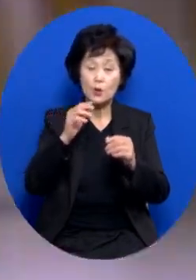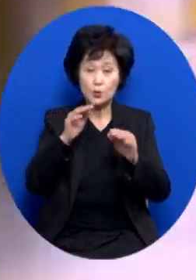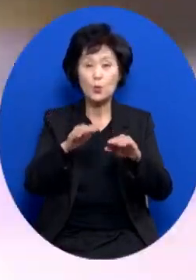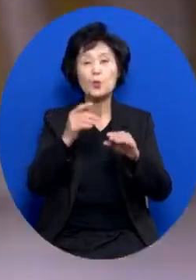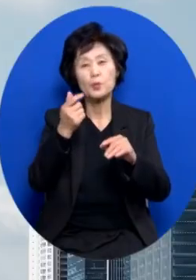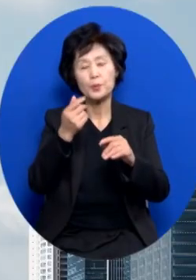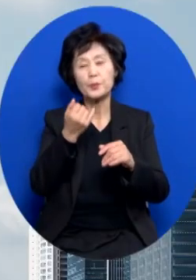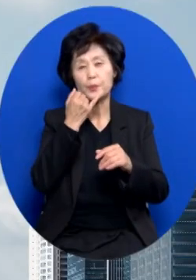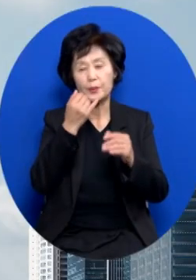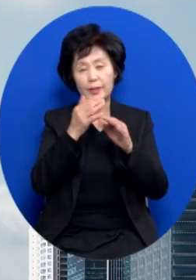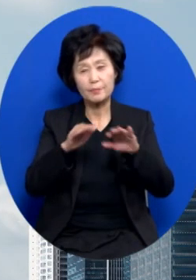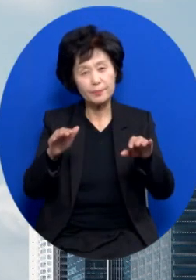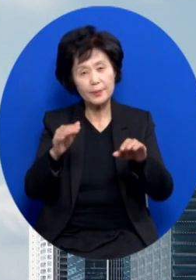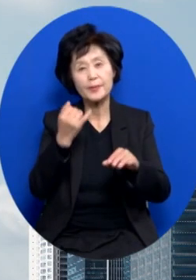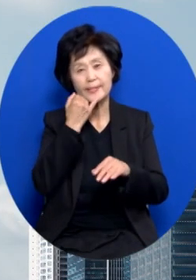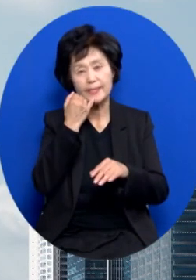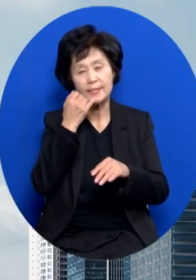있습니다.